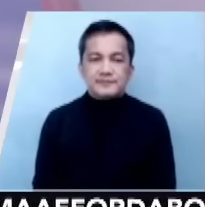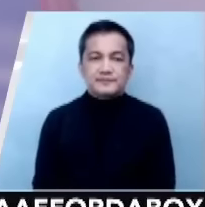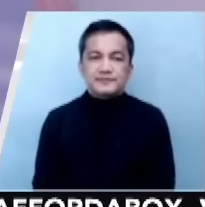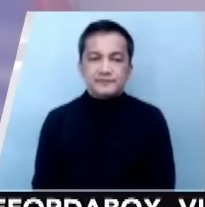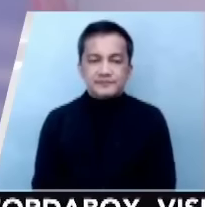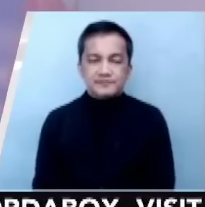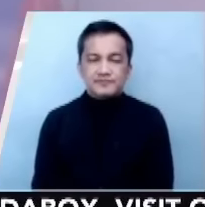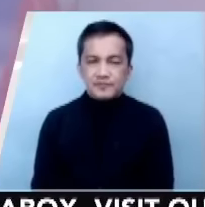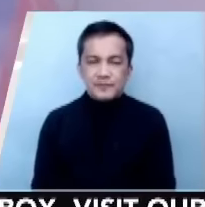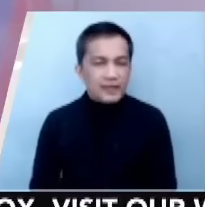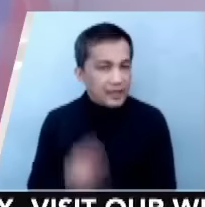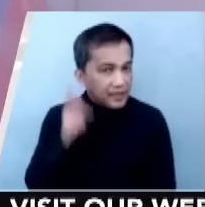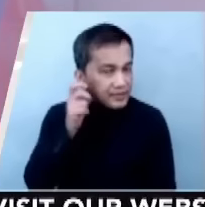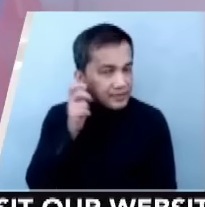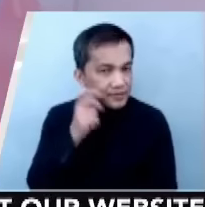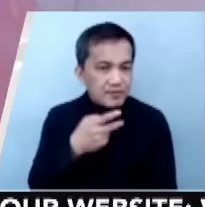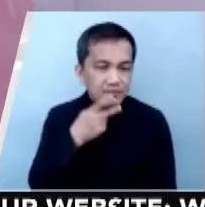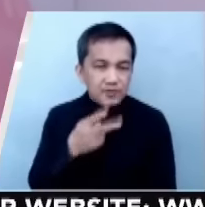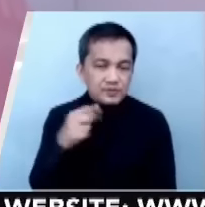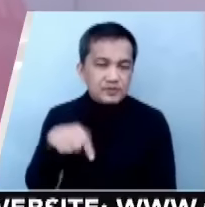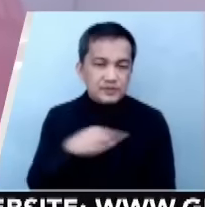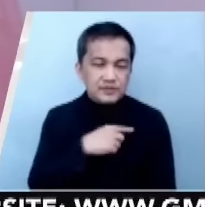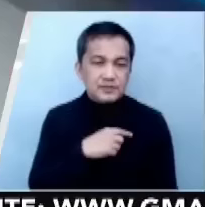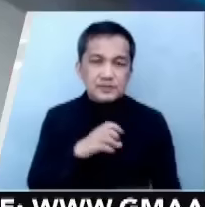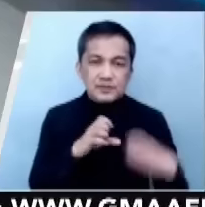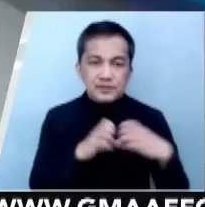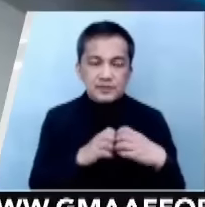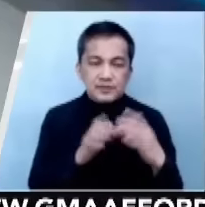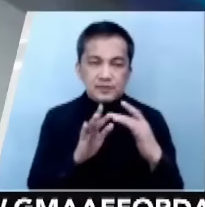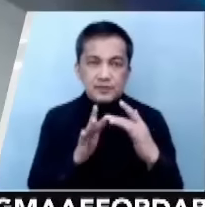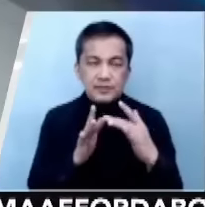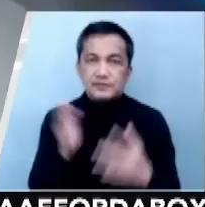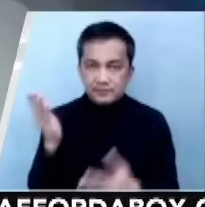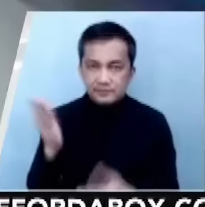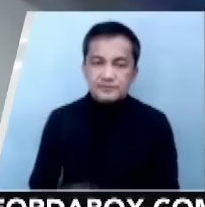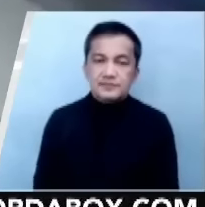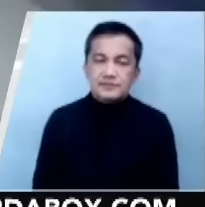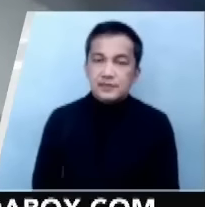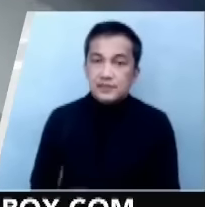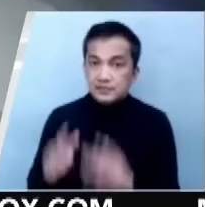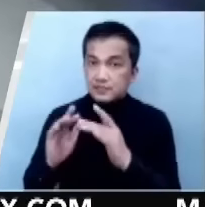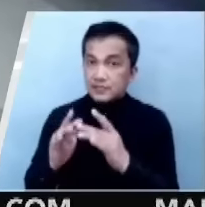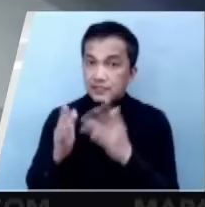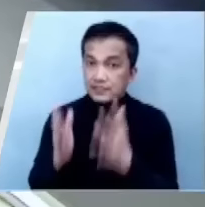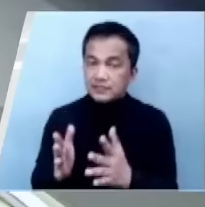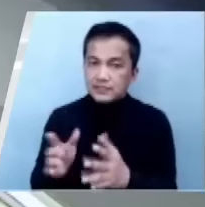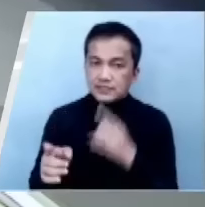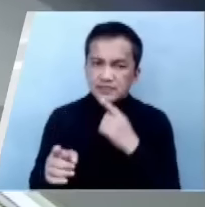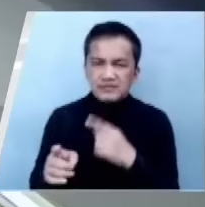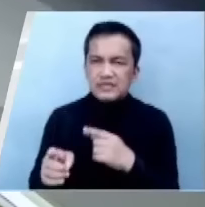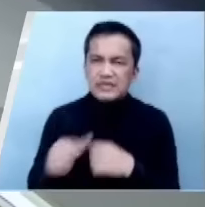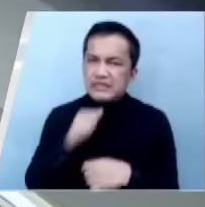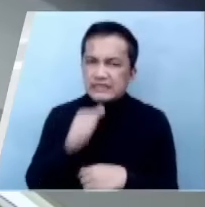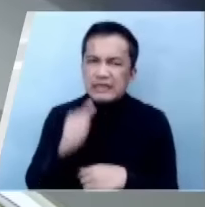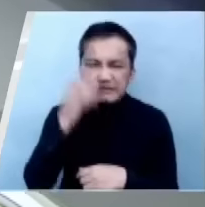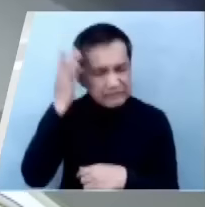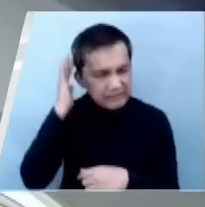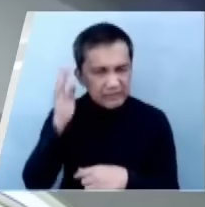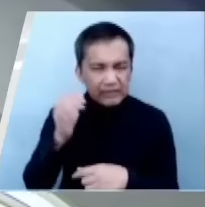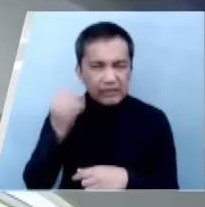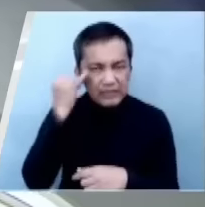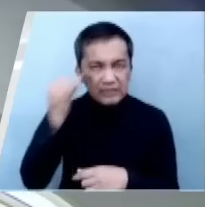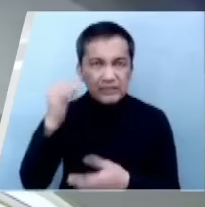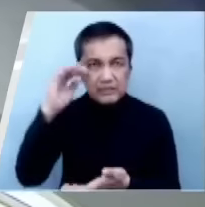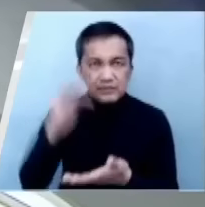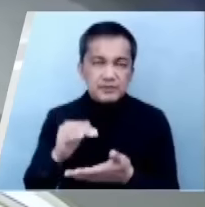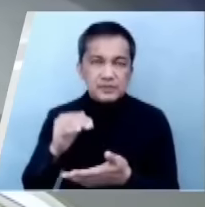Pakinggan naman natin ang boses ng ating mga kapuso online. Para sa ilang netizen, insensitive ang ideyang limitahan ang holidays lalo't